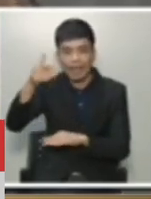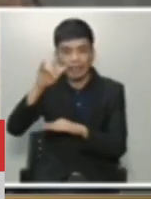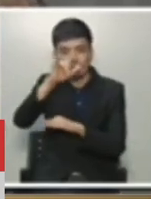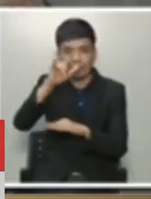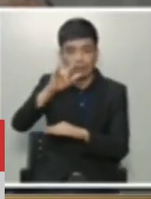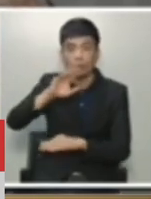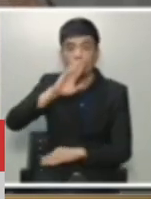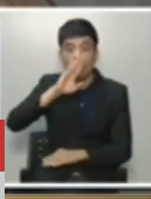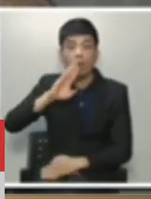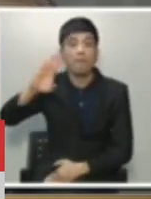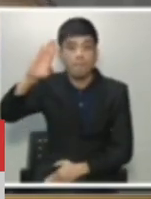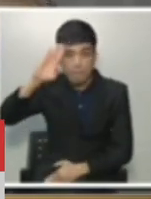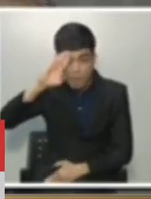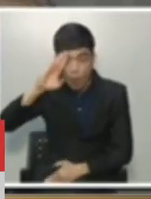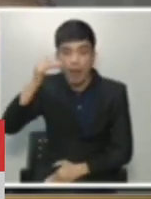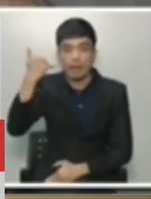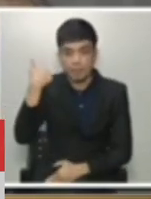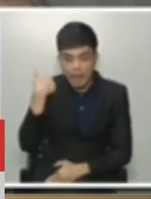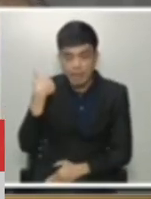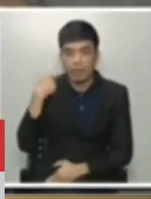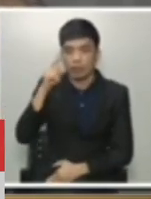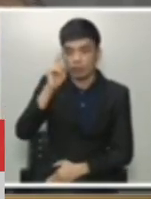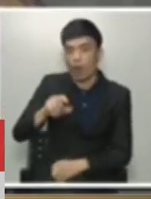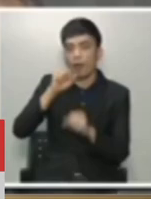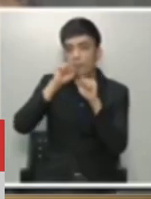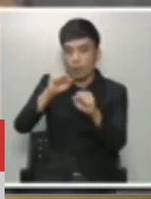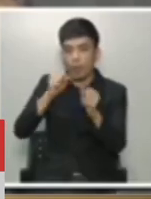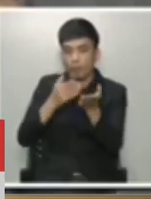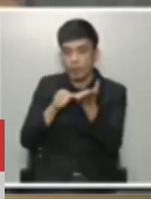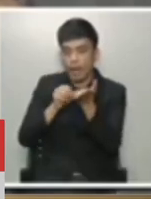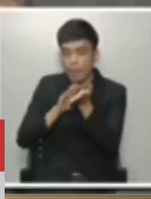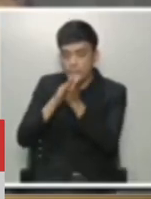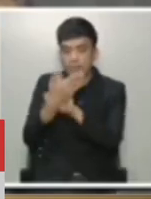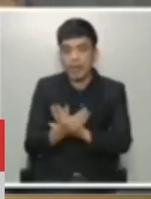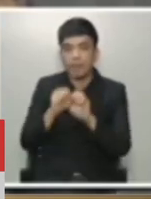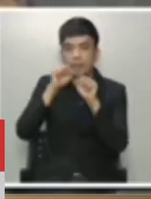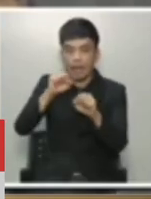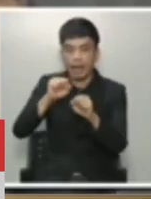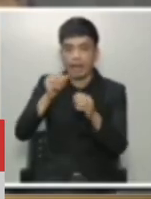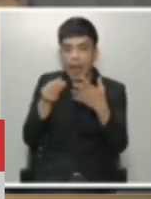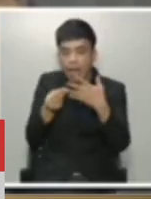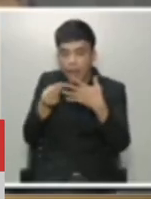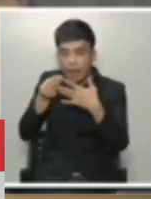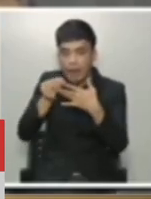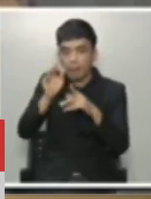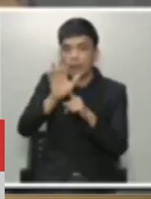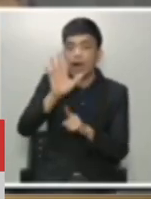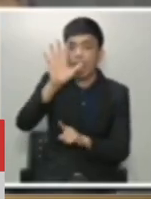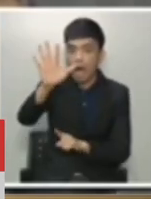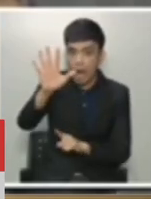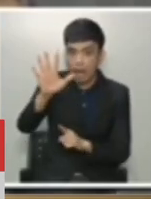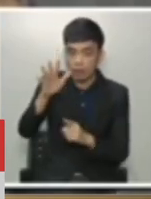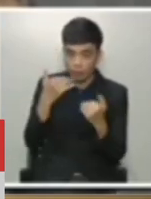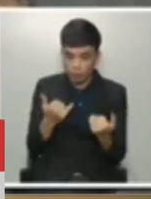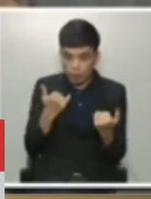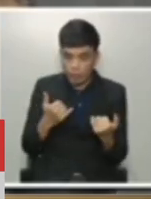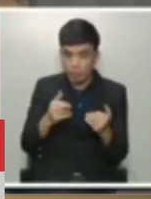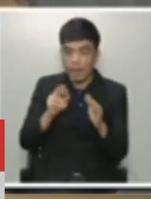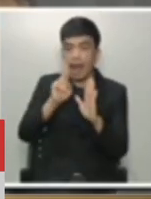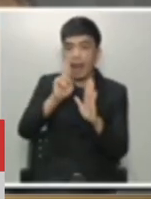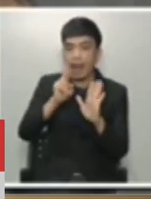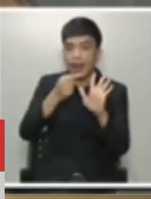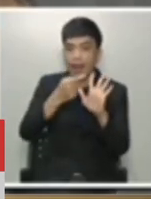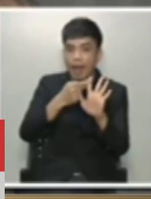นก็ต้องประกาศเป็นระดับ5ท่านประธานครับการเฝ้าระวังตรงนี้เนี่ยมี6ระดับครับ6